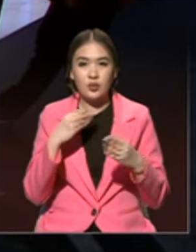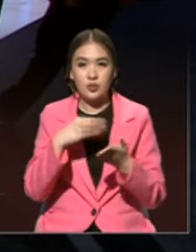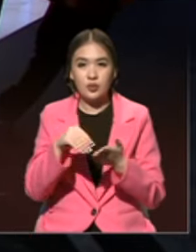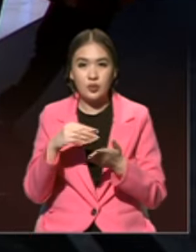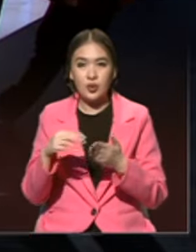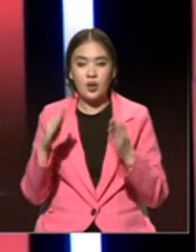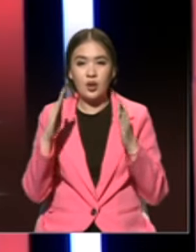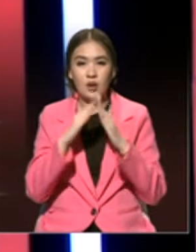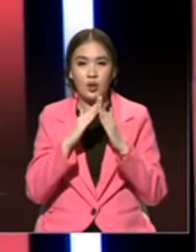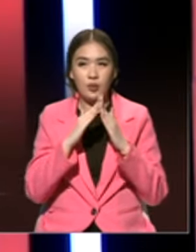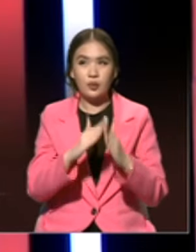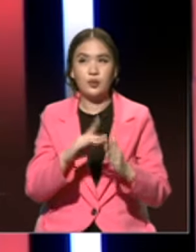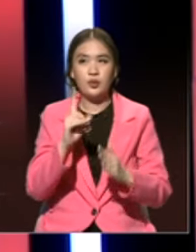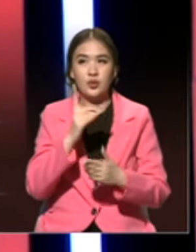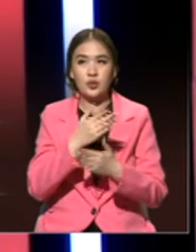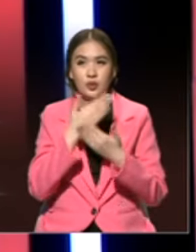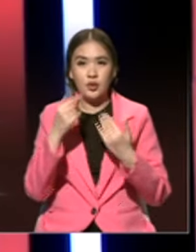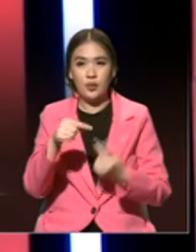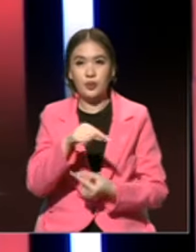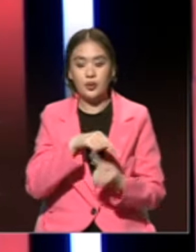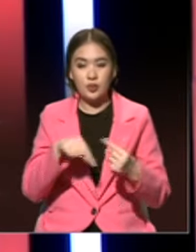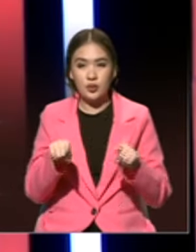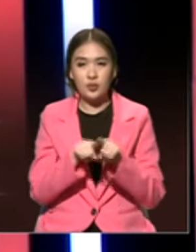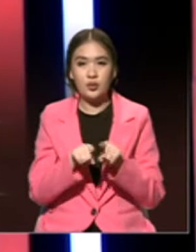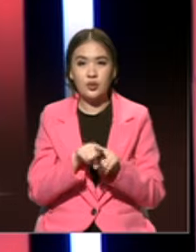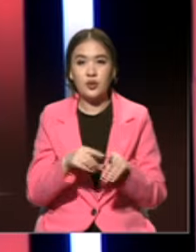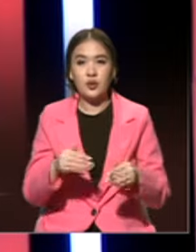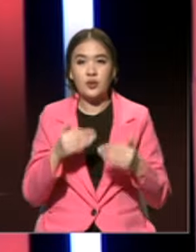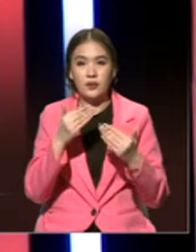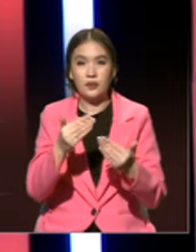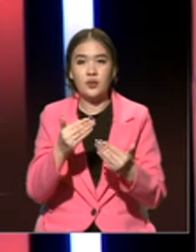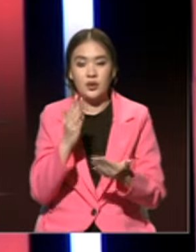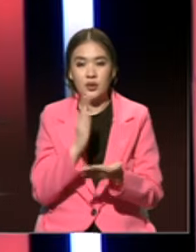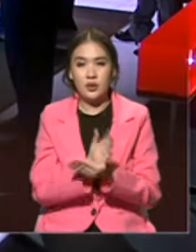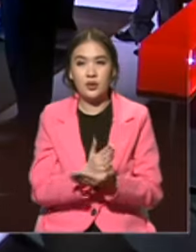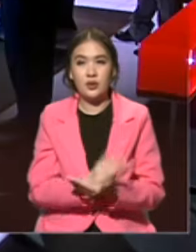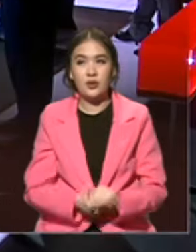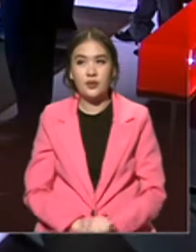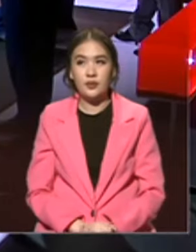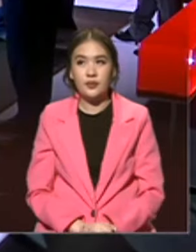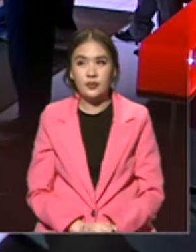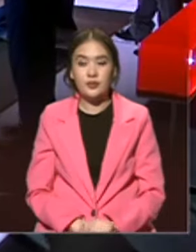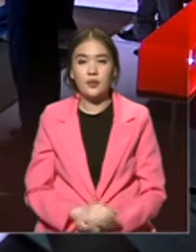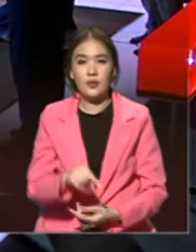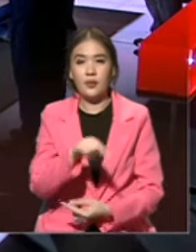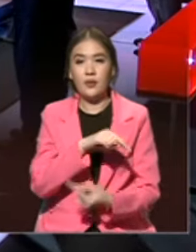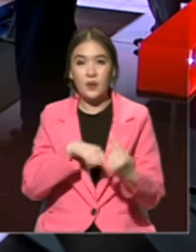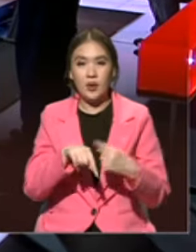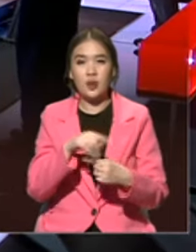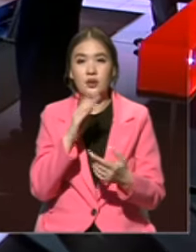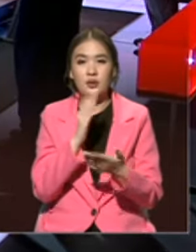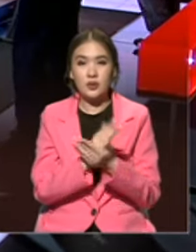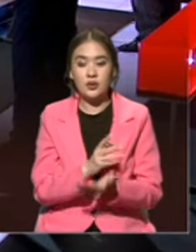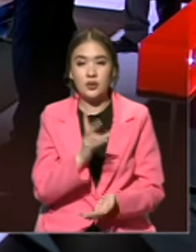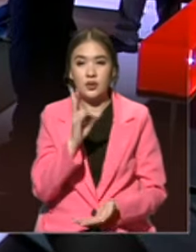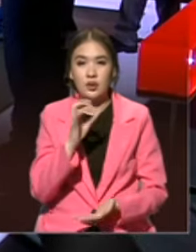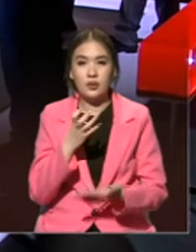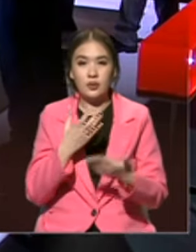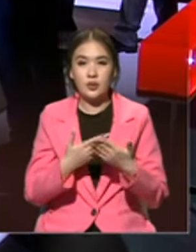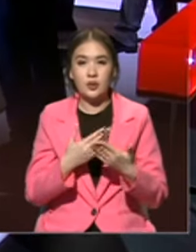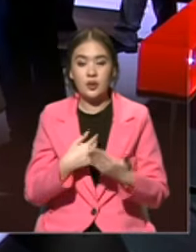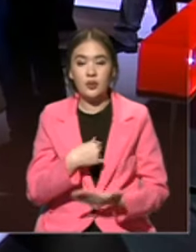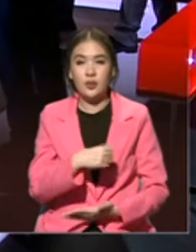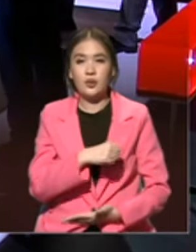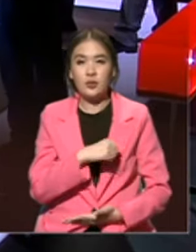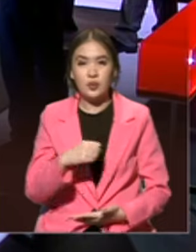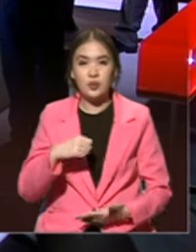бір қолдау көрсетіп дегізе. Сіздерде де бизнеспен айналысып отырсыздар ғой. Жоқ, енді бизнеспен айналысамыз. Мысалы, бізде мен